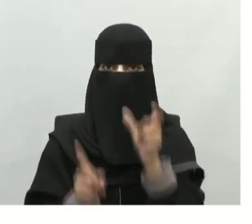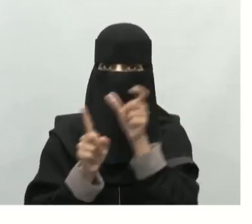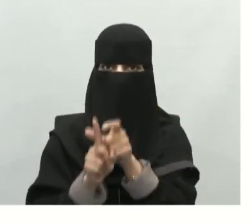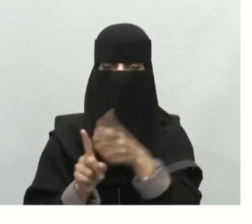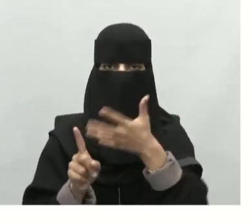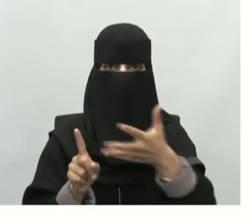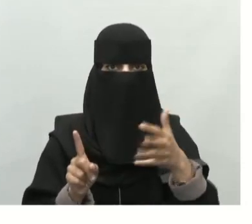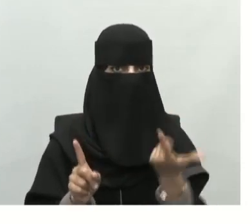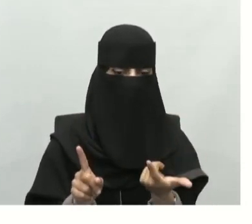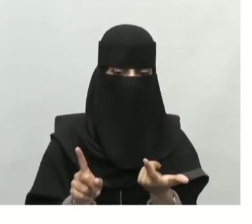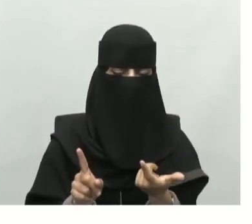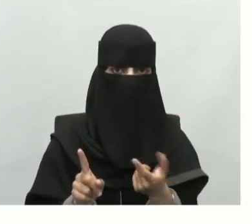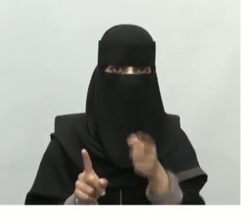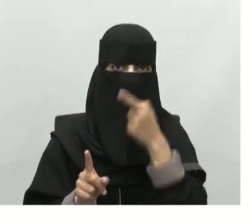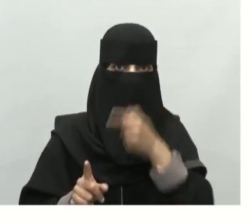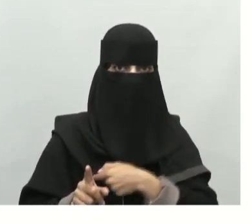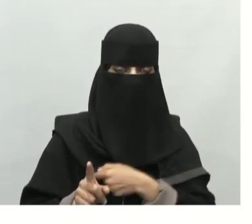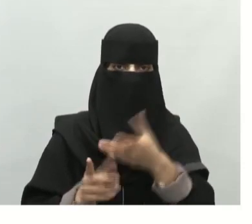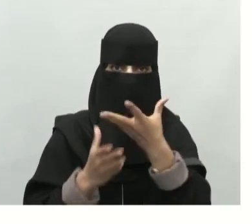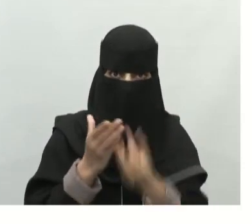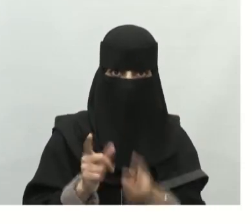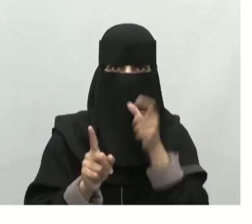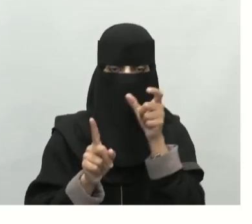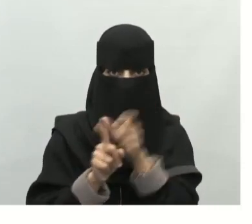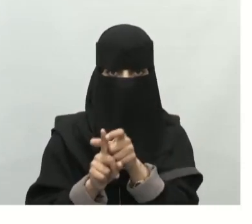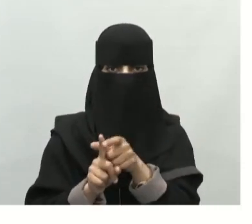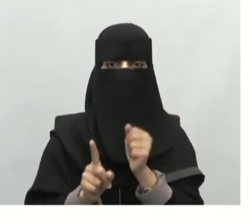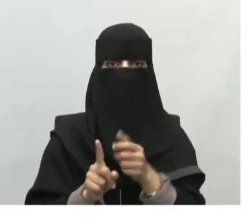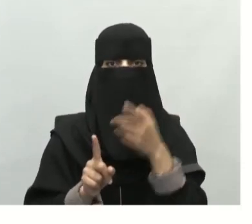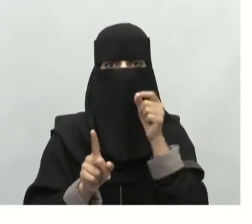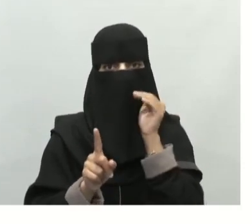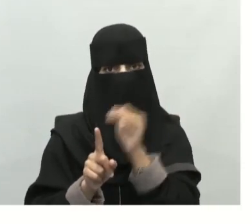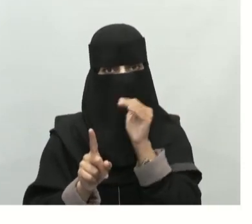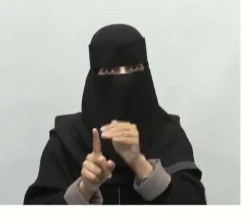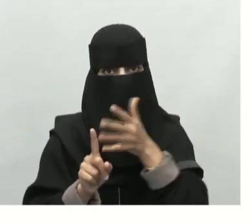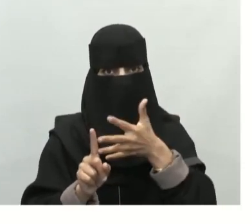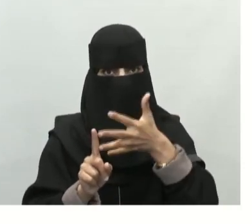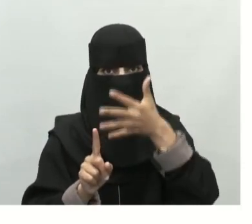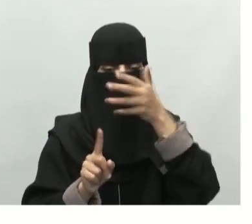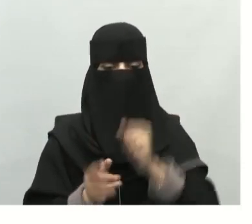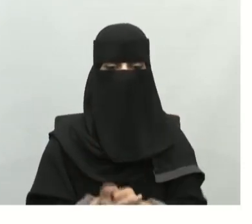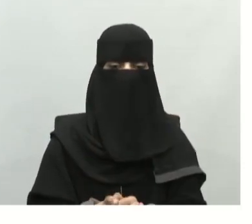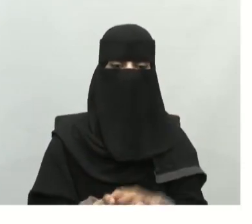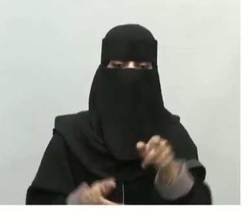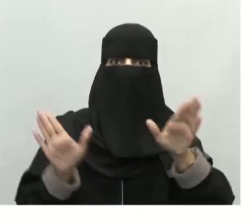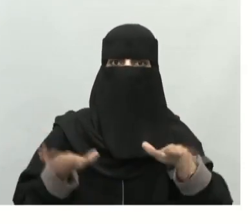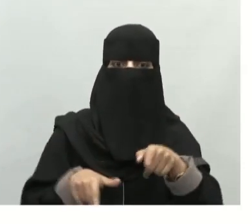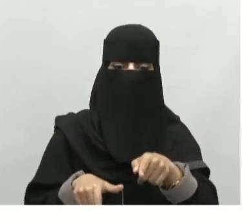الصغار الثديات تلد وترضع صغارها وتعتني بها